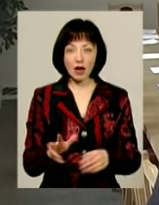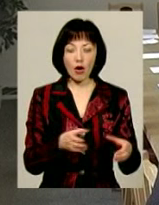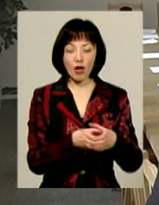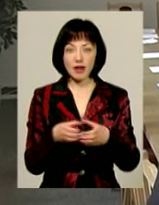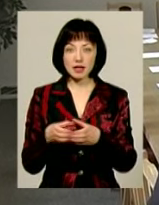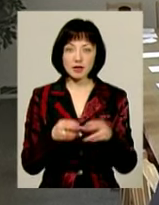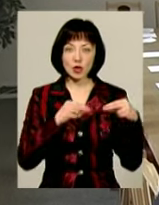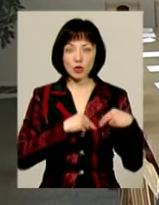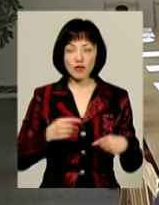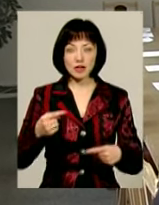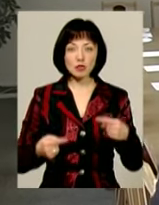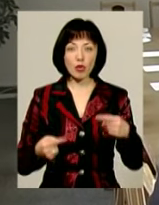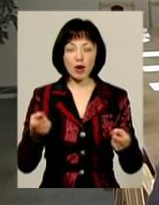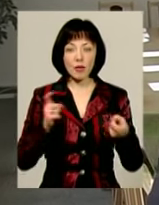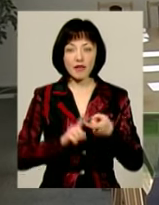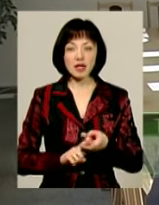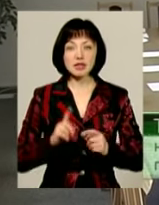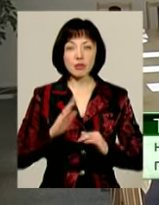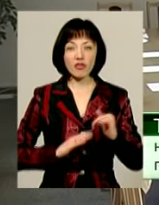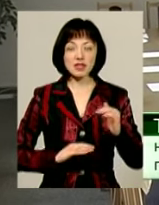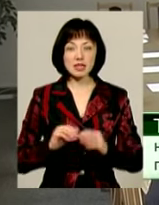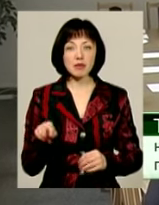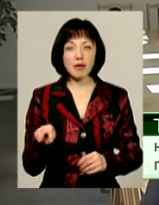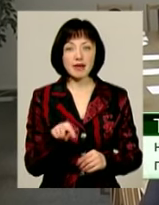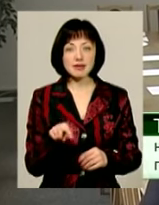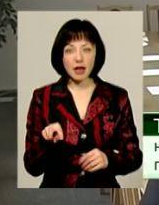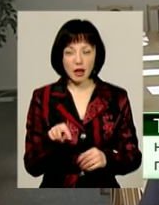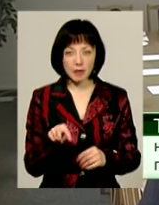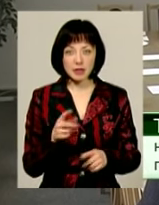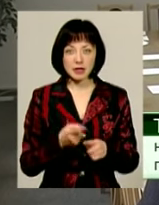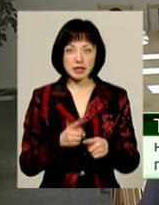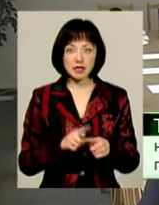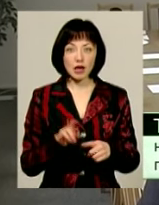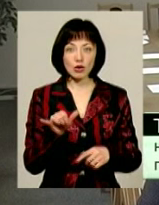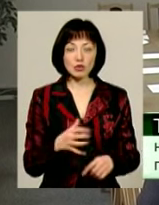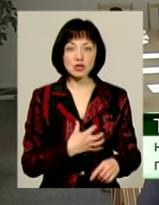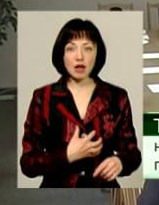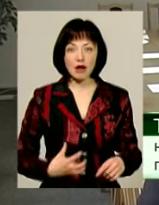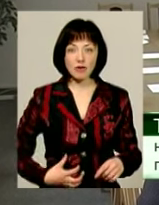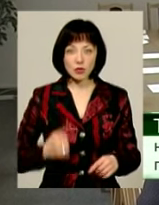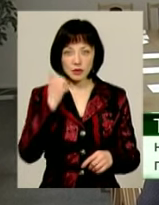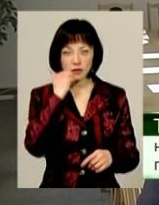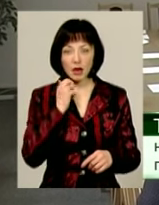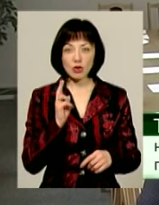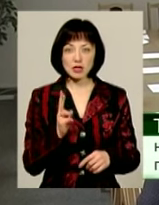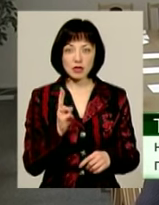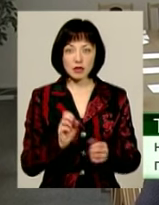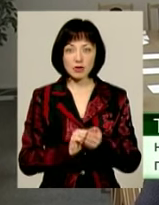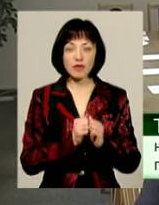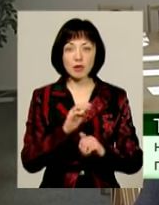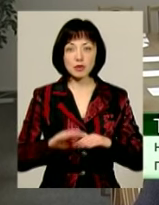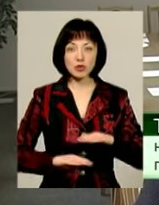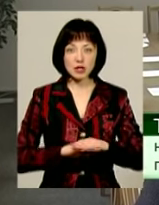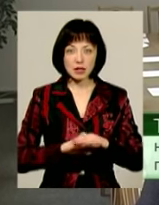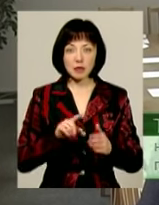спори. Це все пов'язано з професійними ліцеями, зокрема, це в Славуті, в Старокостянтинові, в